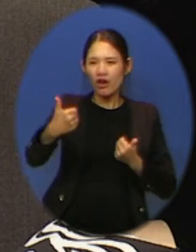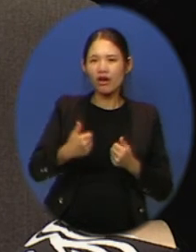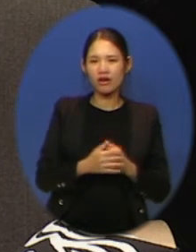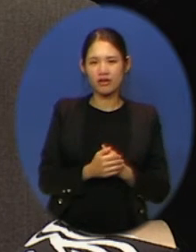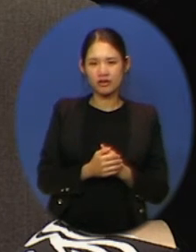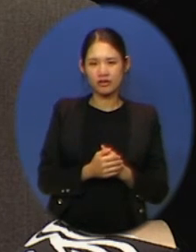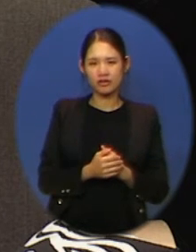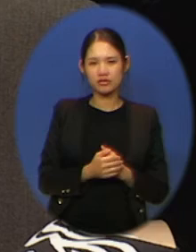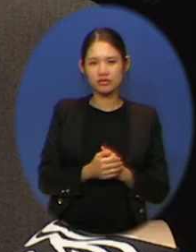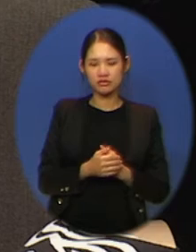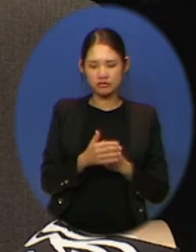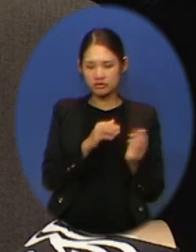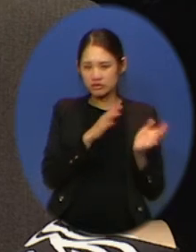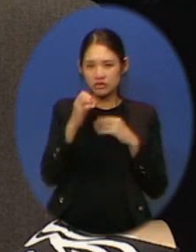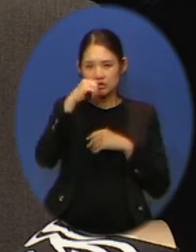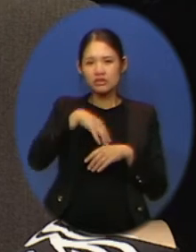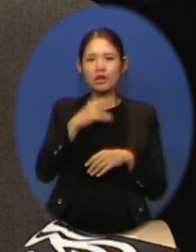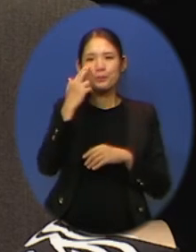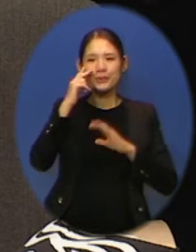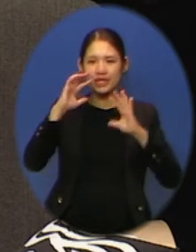이제 미국을 가는데 뭐